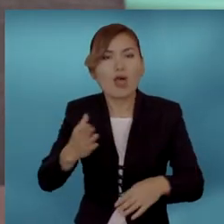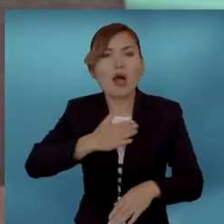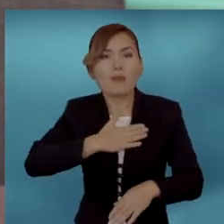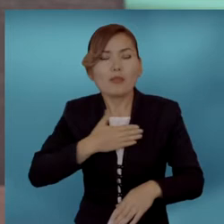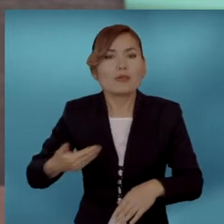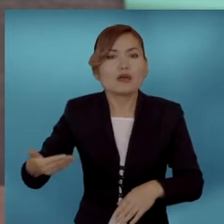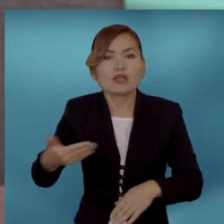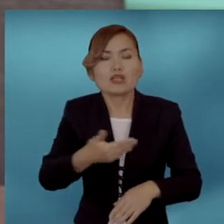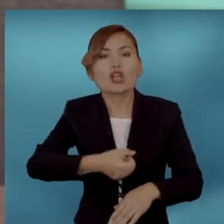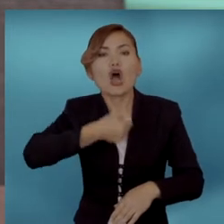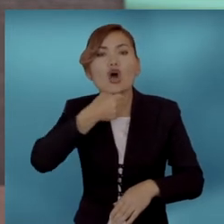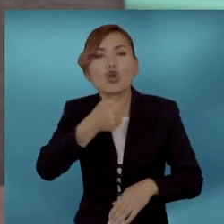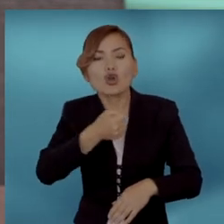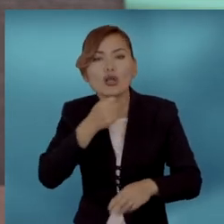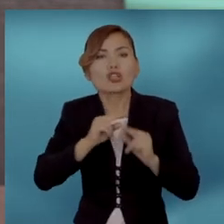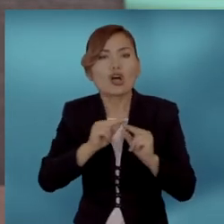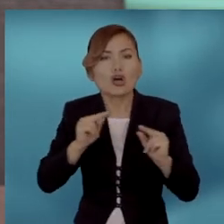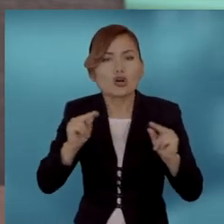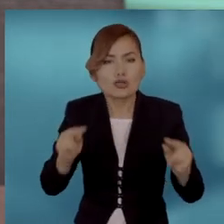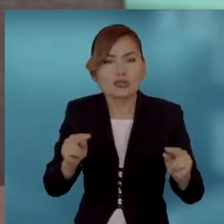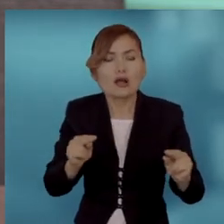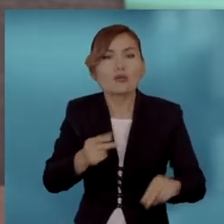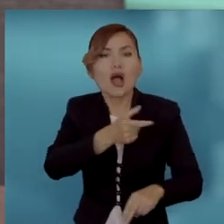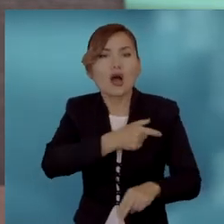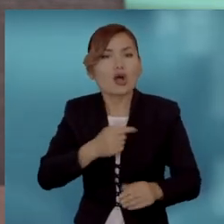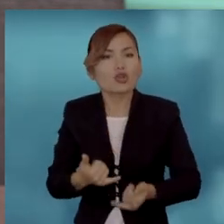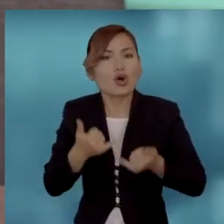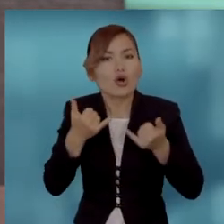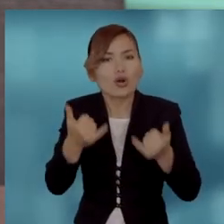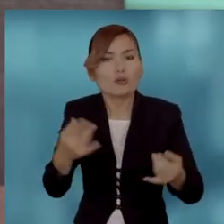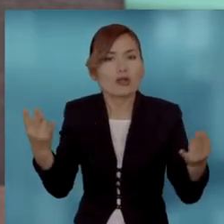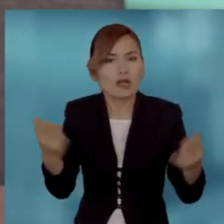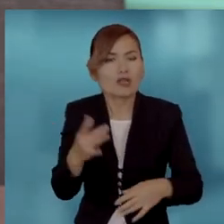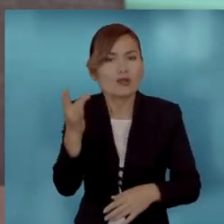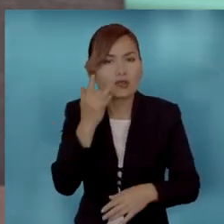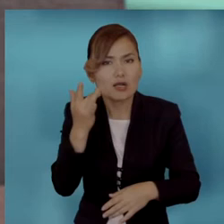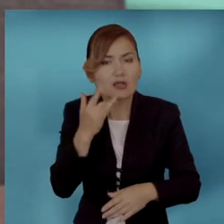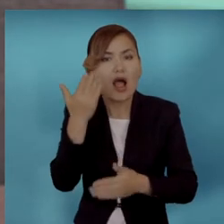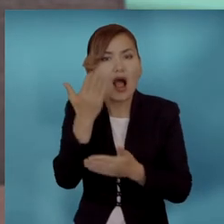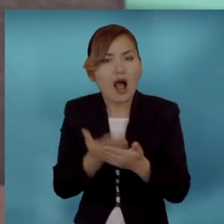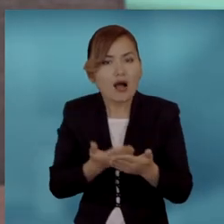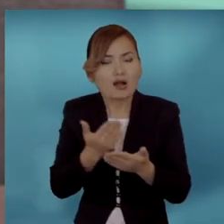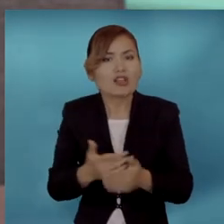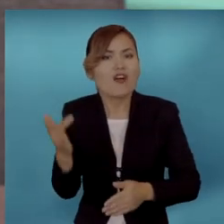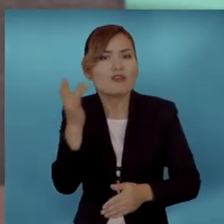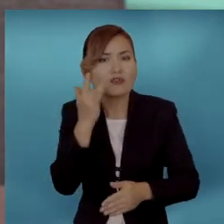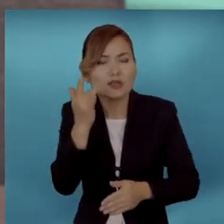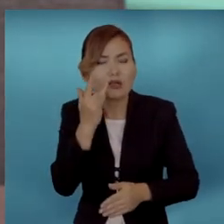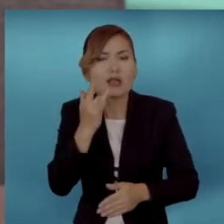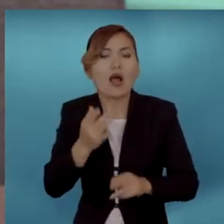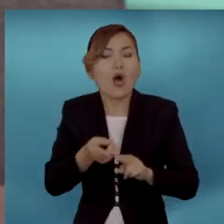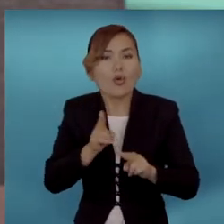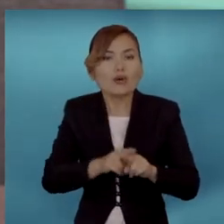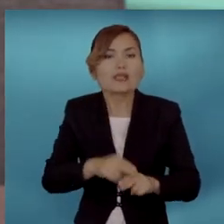алып, өздерін дамытса екен деймін. Біз үлкендерге, ұстаздарға, өз бапкерлерімізге құрмет танытуымыз қажет. Бұл